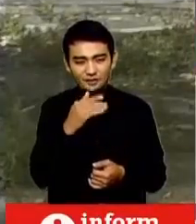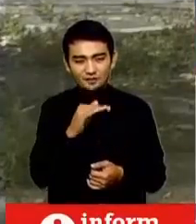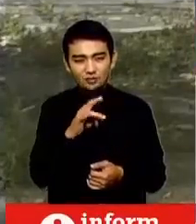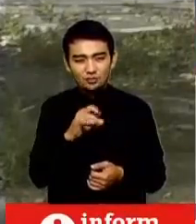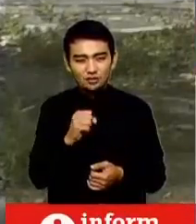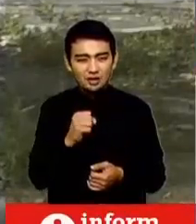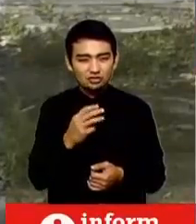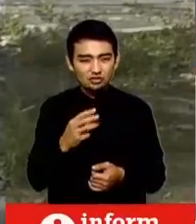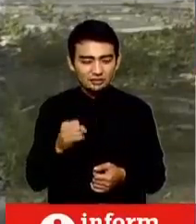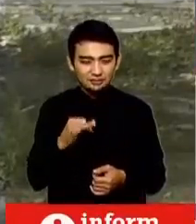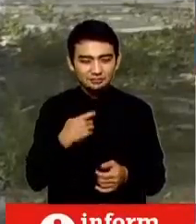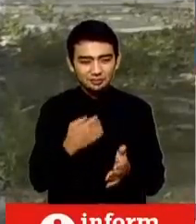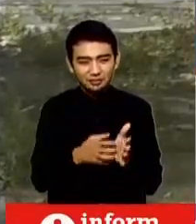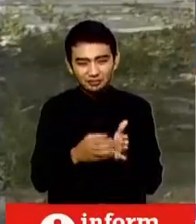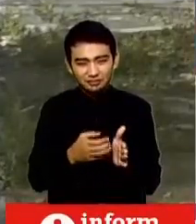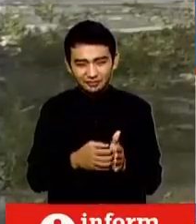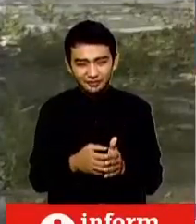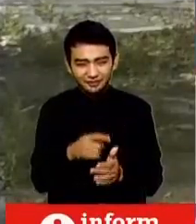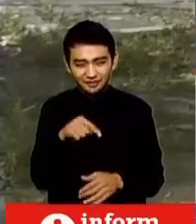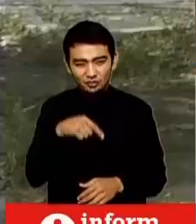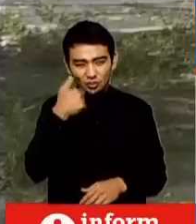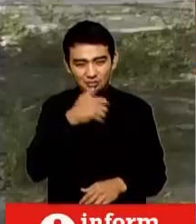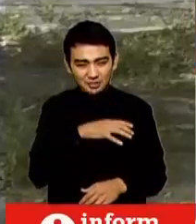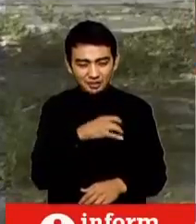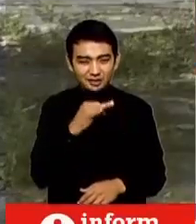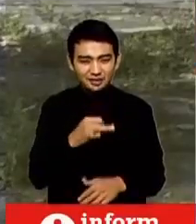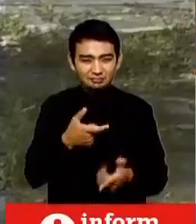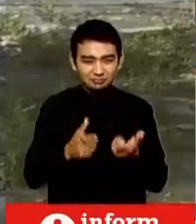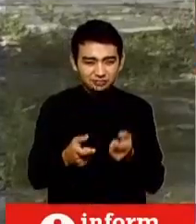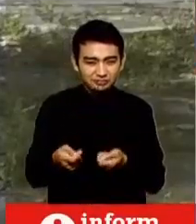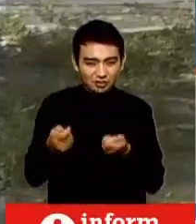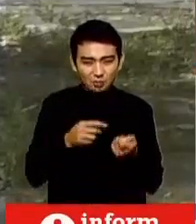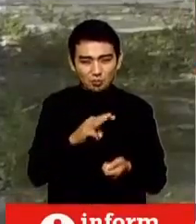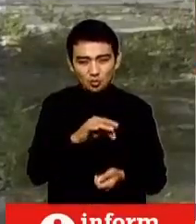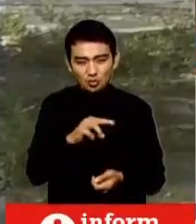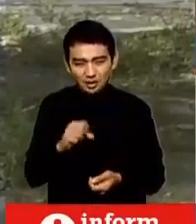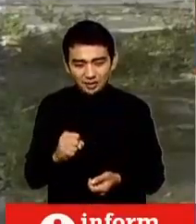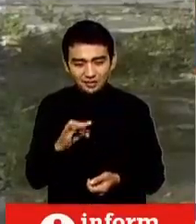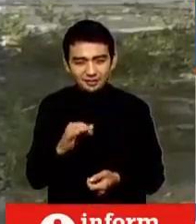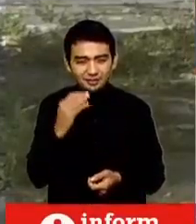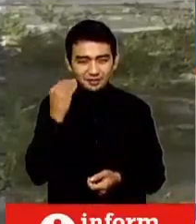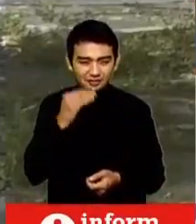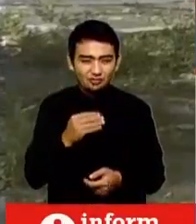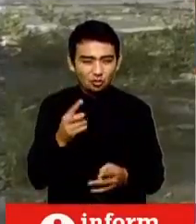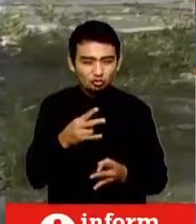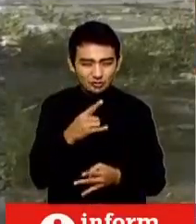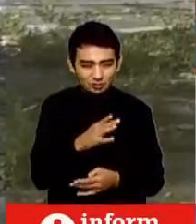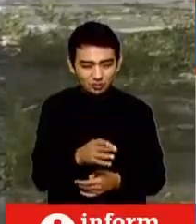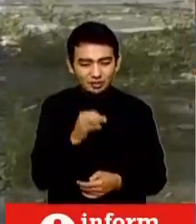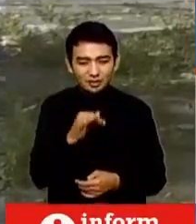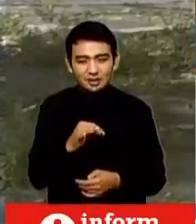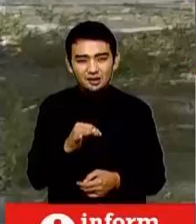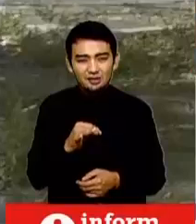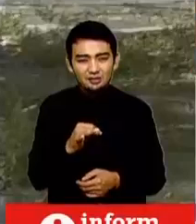нас качественного зерна не хватает в этом году. У мукомолы тоже действительно должны делать муку с качественным зерном. Там есть, если